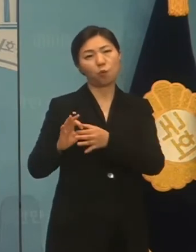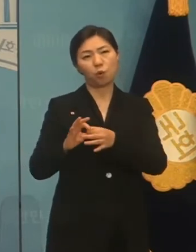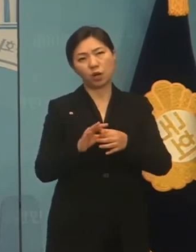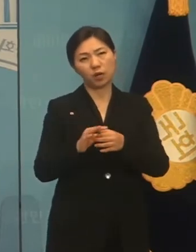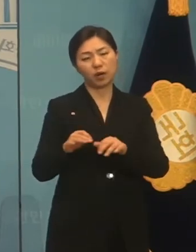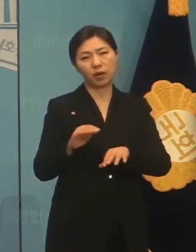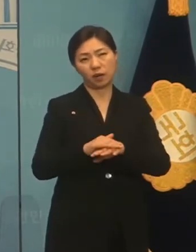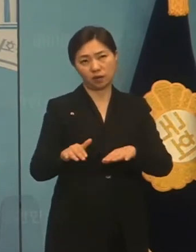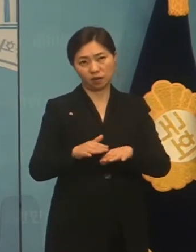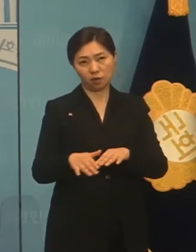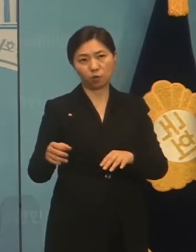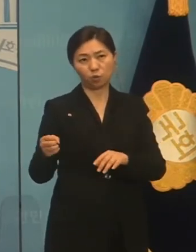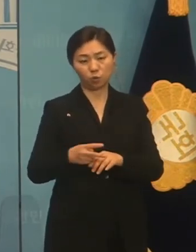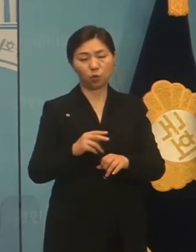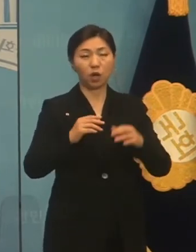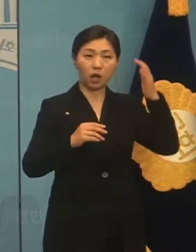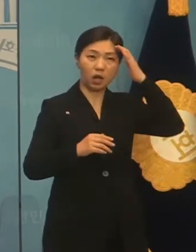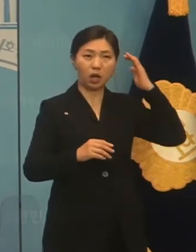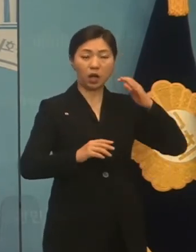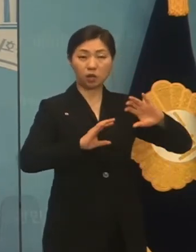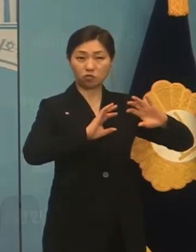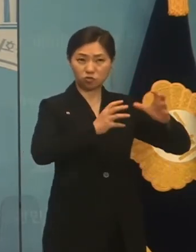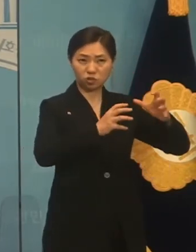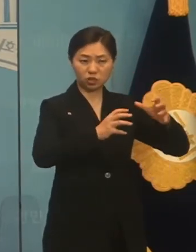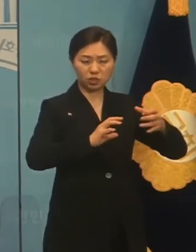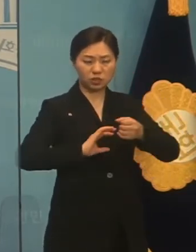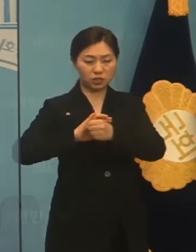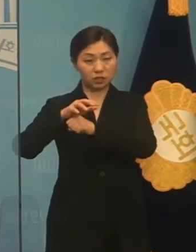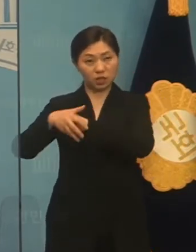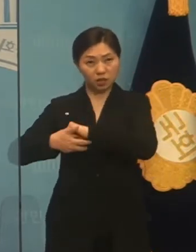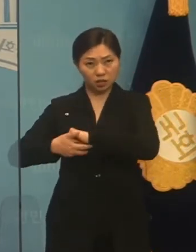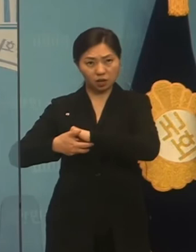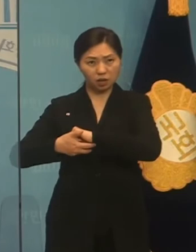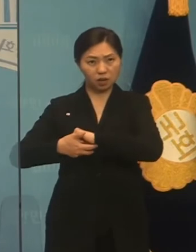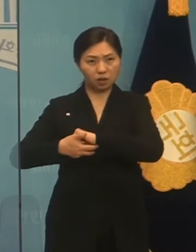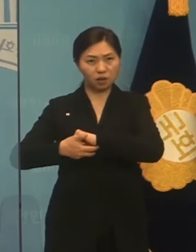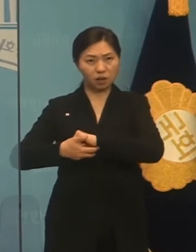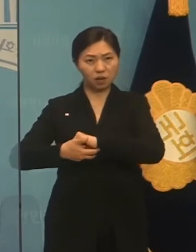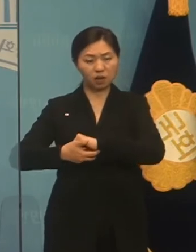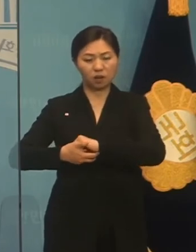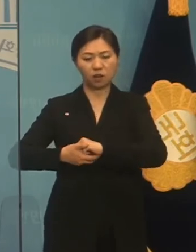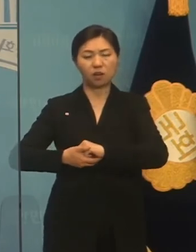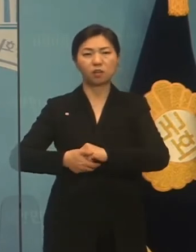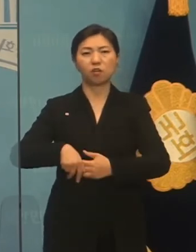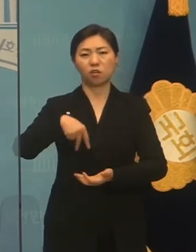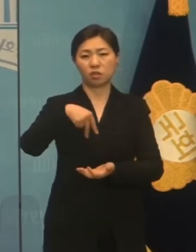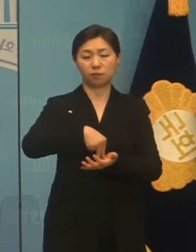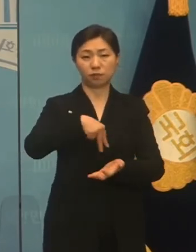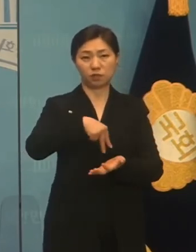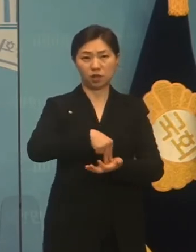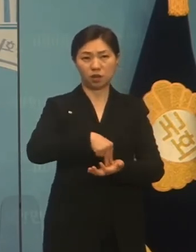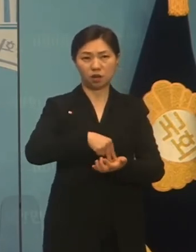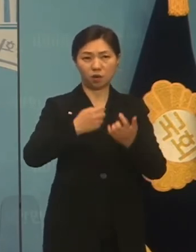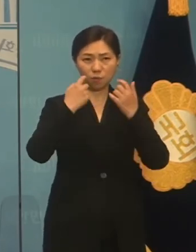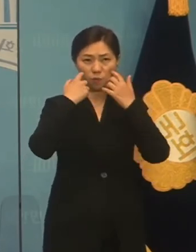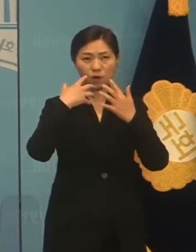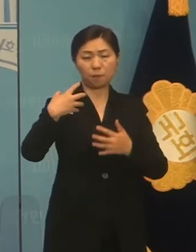대한민국이 전 세계 국제관계에서 주도적인 위치를